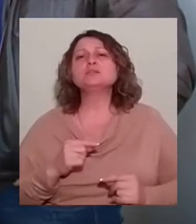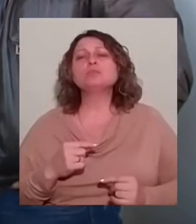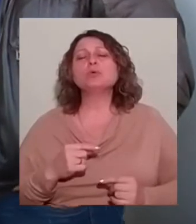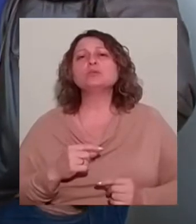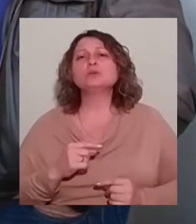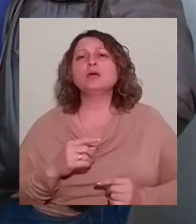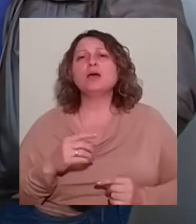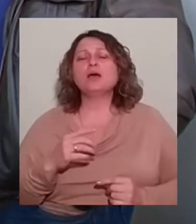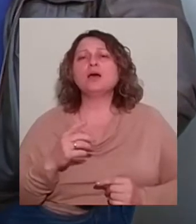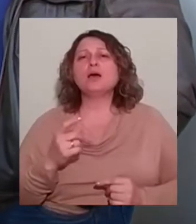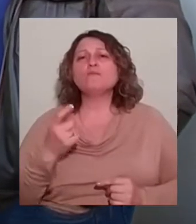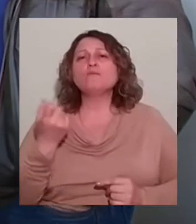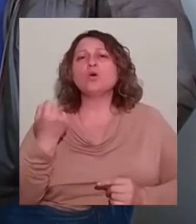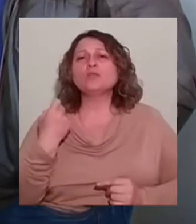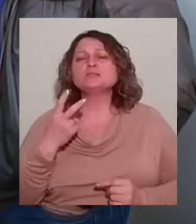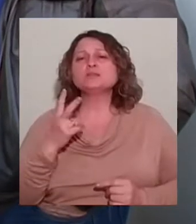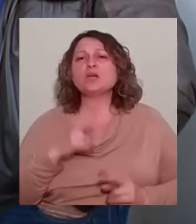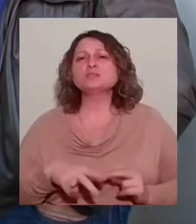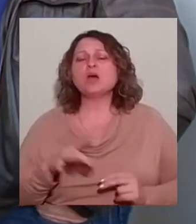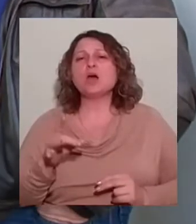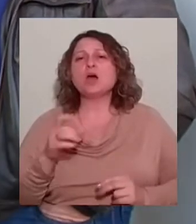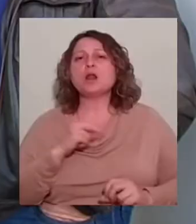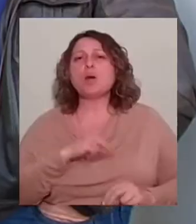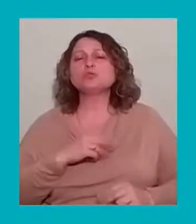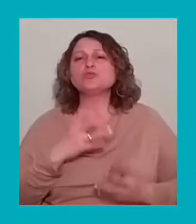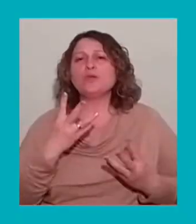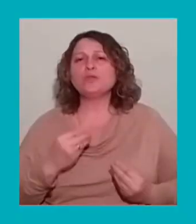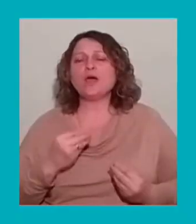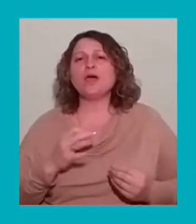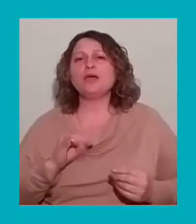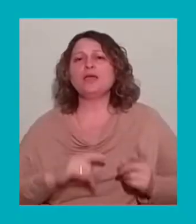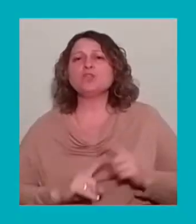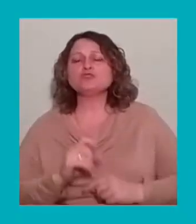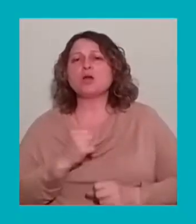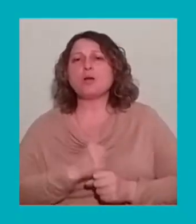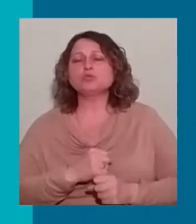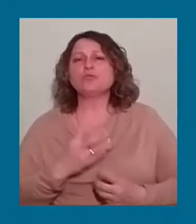і в кінці робочого дня, коли тролейбус заїжджає в депо.